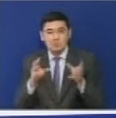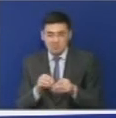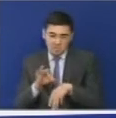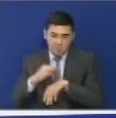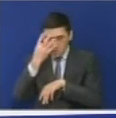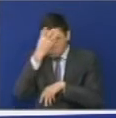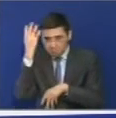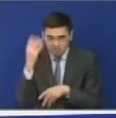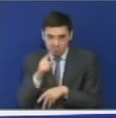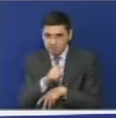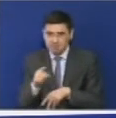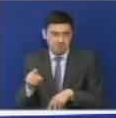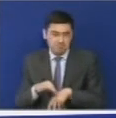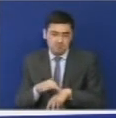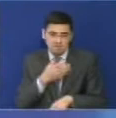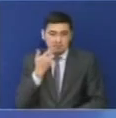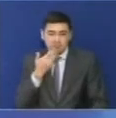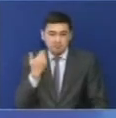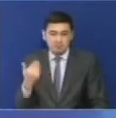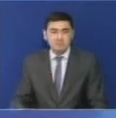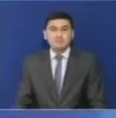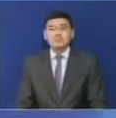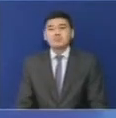ешқандай белгілері анықталмаған.